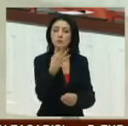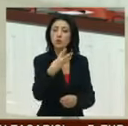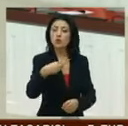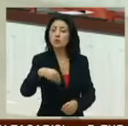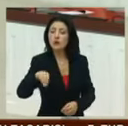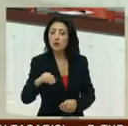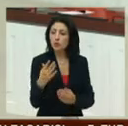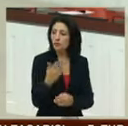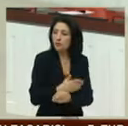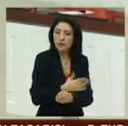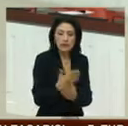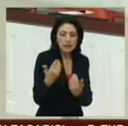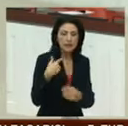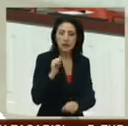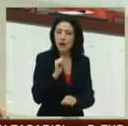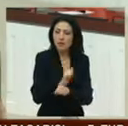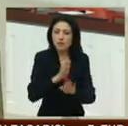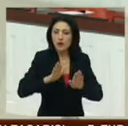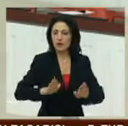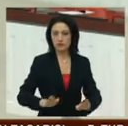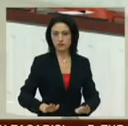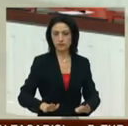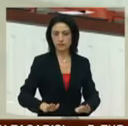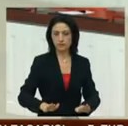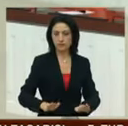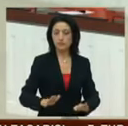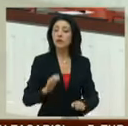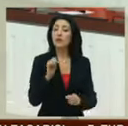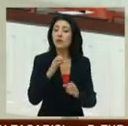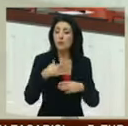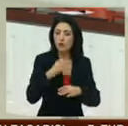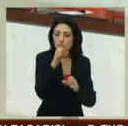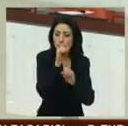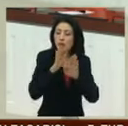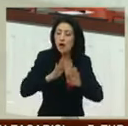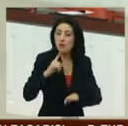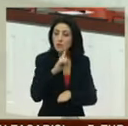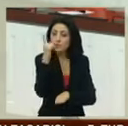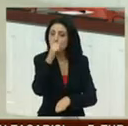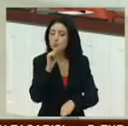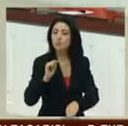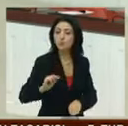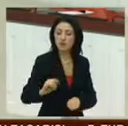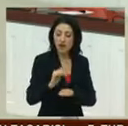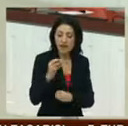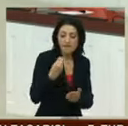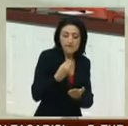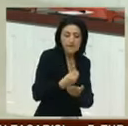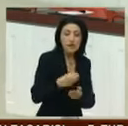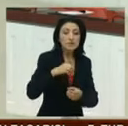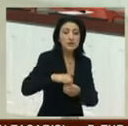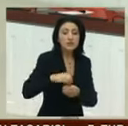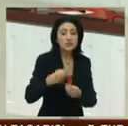vatandaşımızın geleceğini neden tıkıyoruz? Tıkanmış sürece tekrar hayat vermek için olumlu gündem